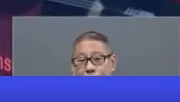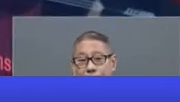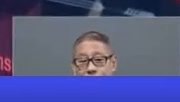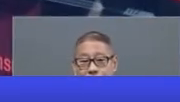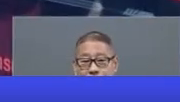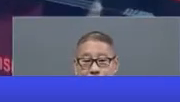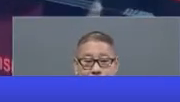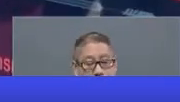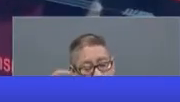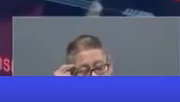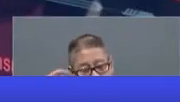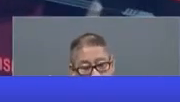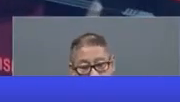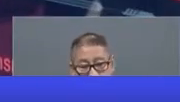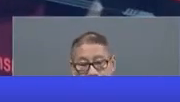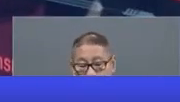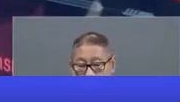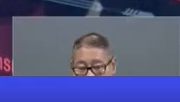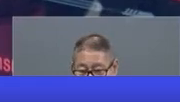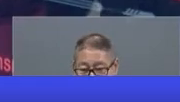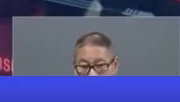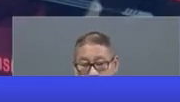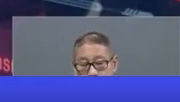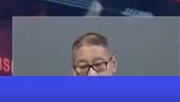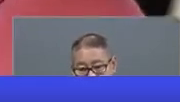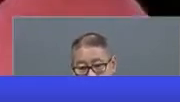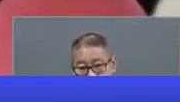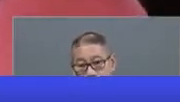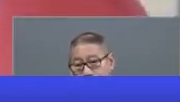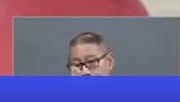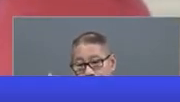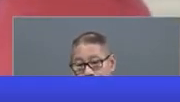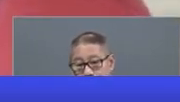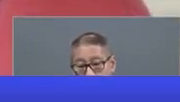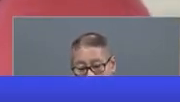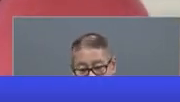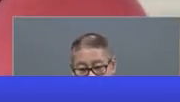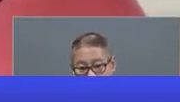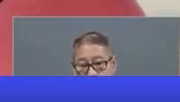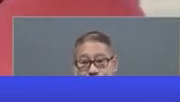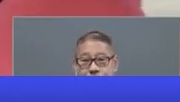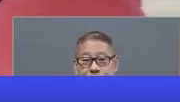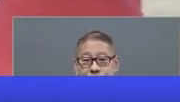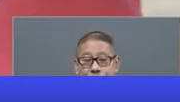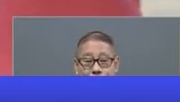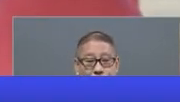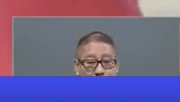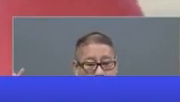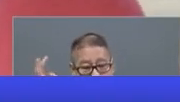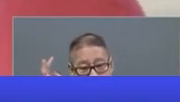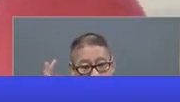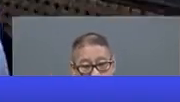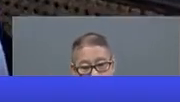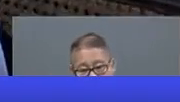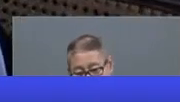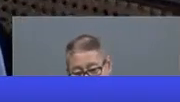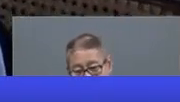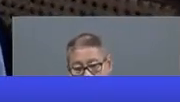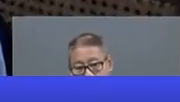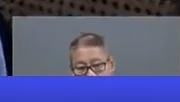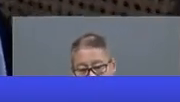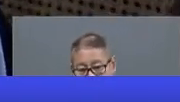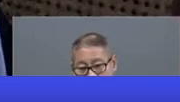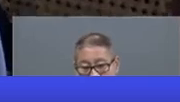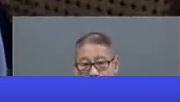ช่วงนี้ควรที่จะไปหาบ้านหรือที่ที่จะสังกัดได้นะฮะแต่ผมก็กลัวกลัวอีกนะค่ะจะมีใครเนี่ย